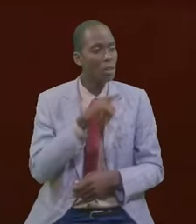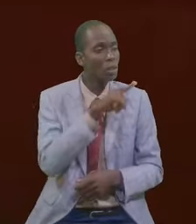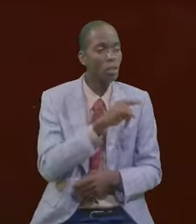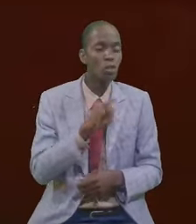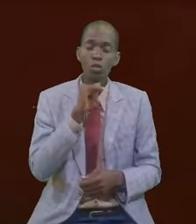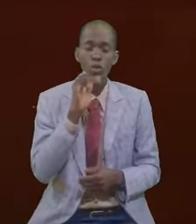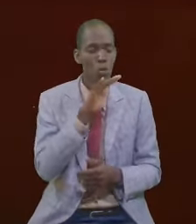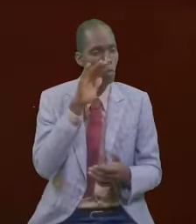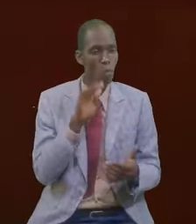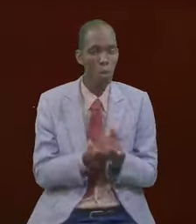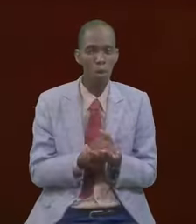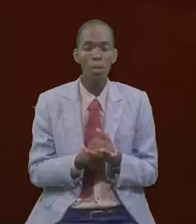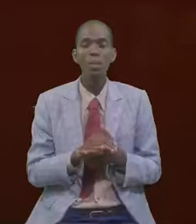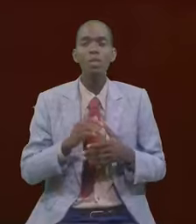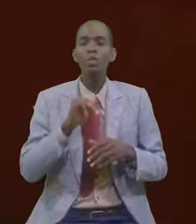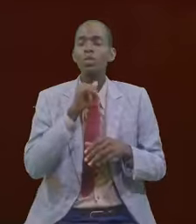pas offrir ton corps